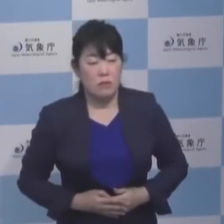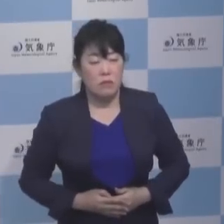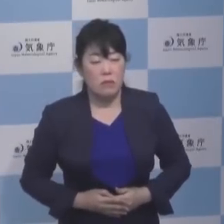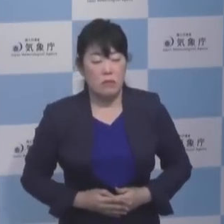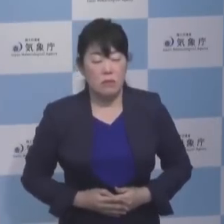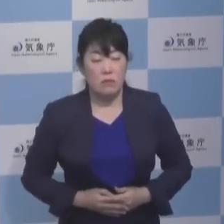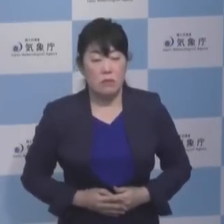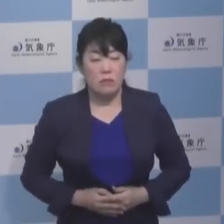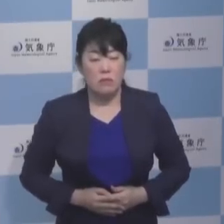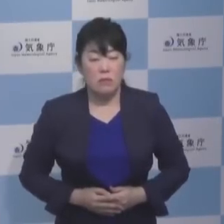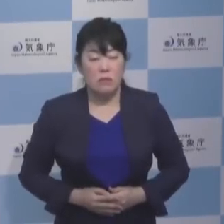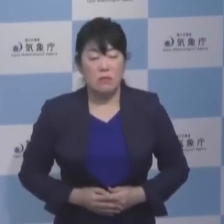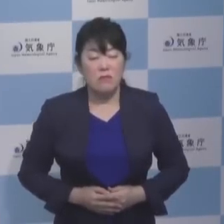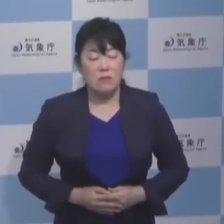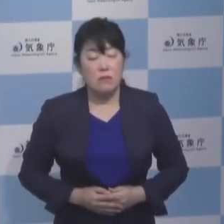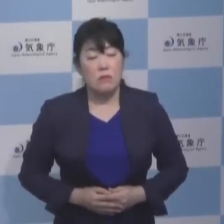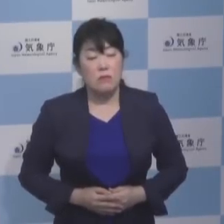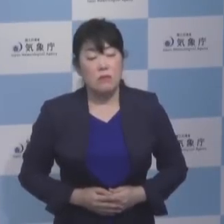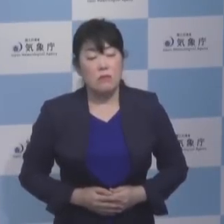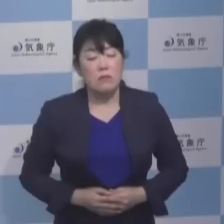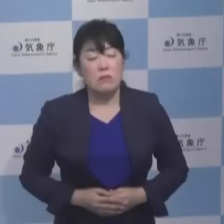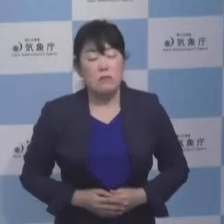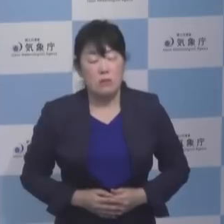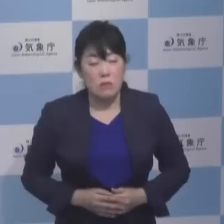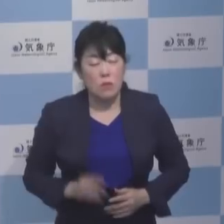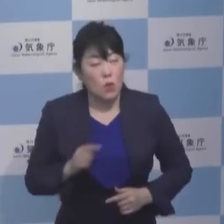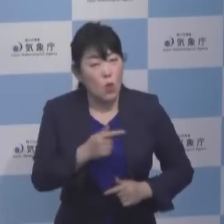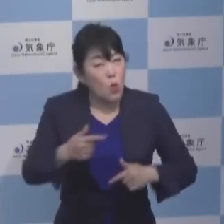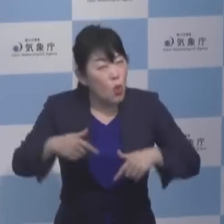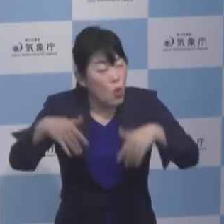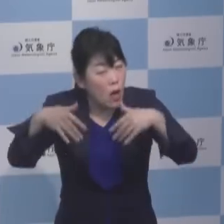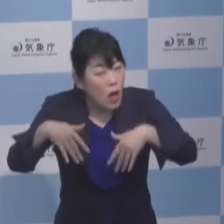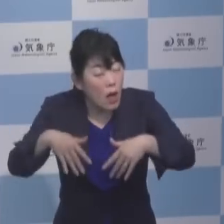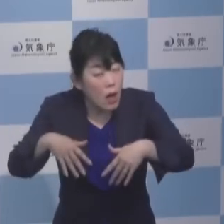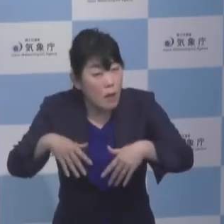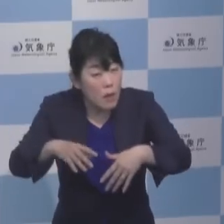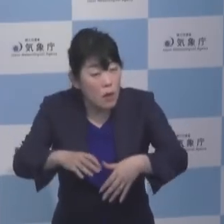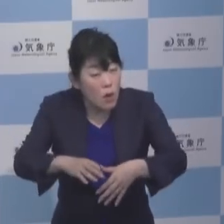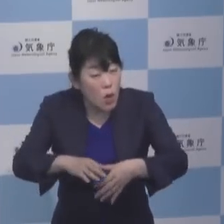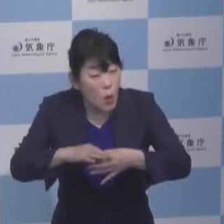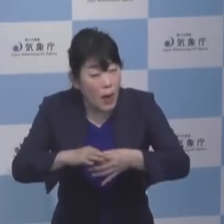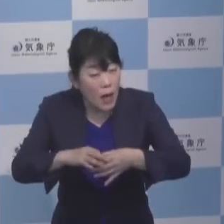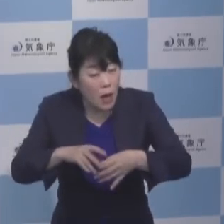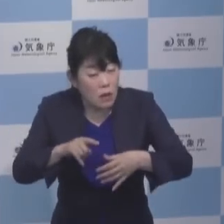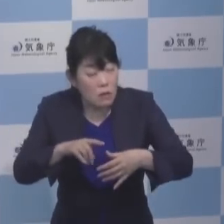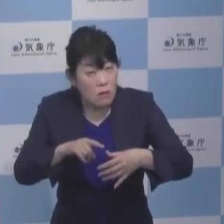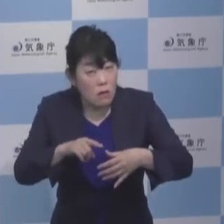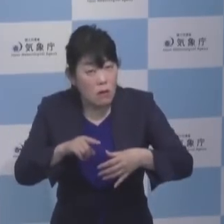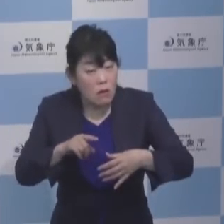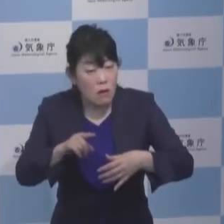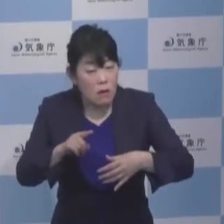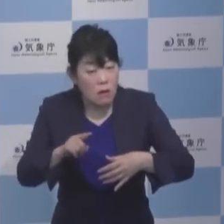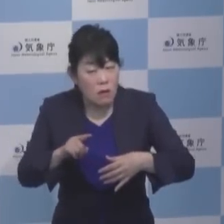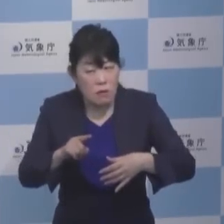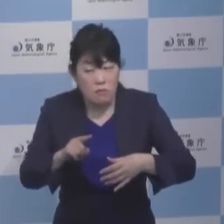あ、びっくりしました。実はすいません、ちょっと話戻って、大雨の件は、警報の基準引き下げはやります。